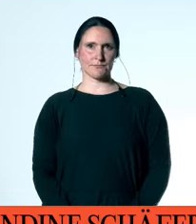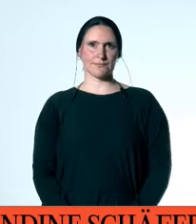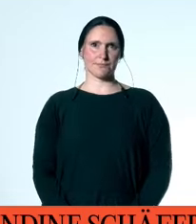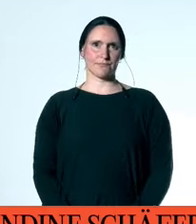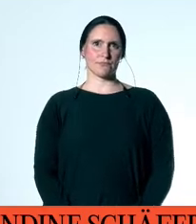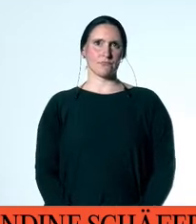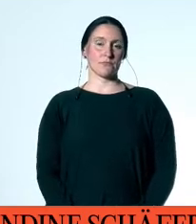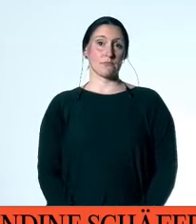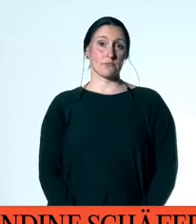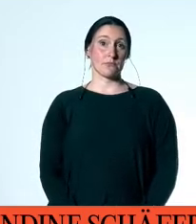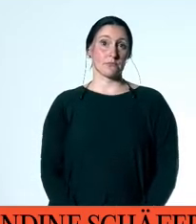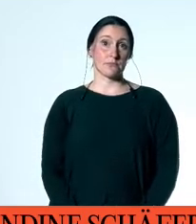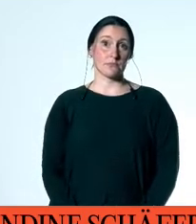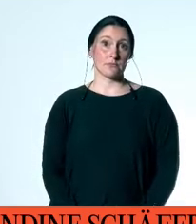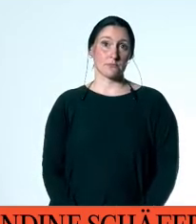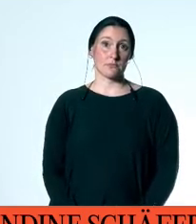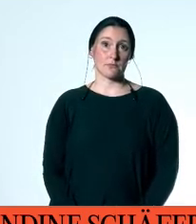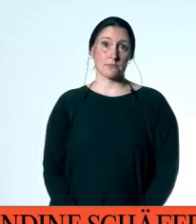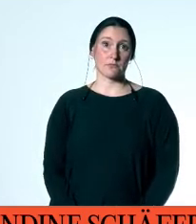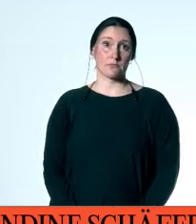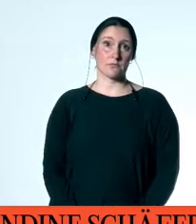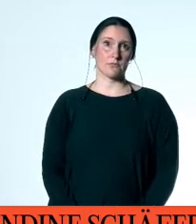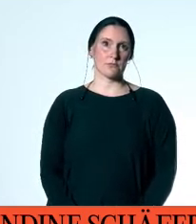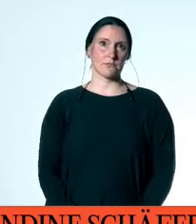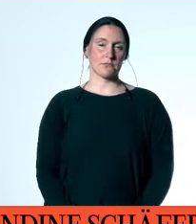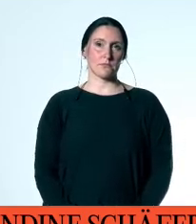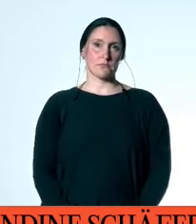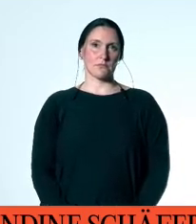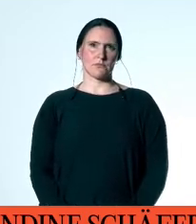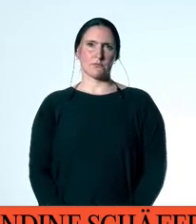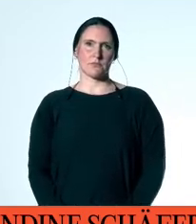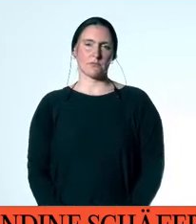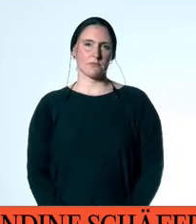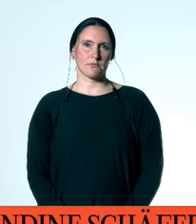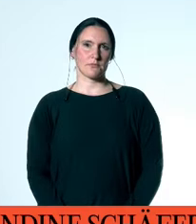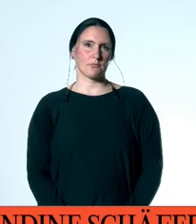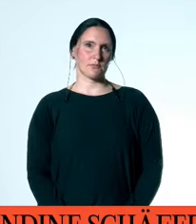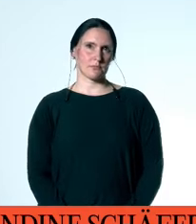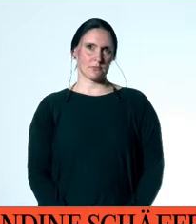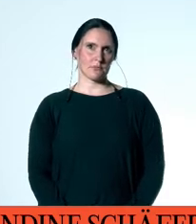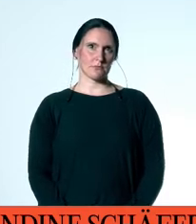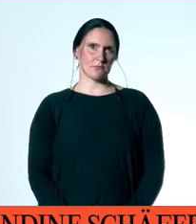entwickeln Ideen. Und das ist es, worum es geht bei Mareya. Wir sind auf der Straße,